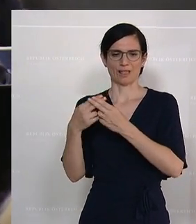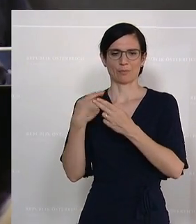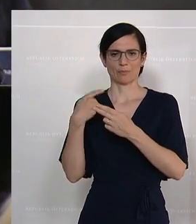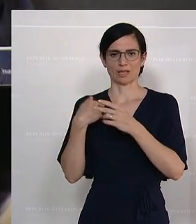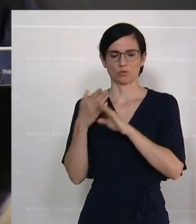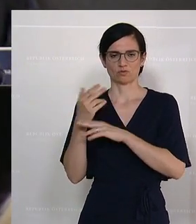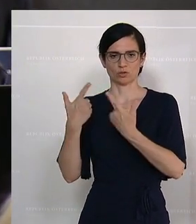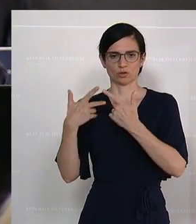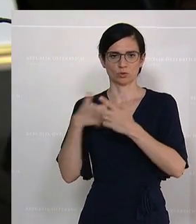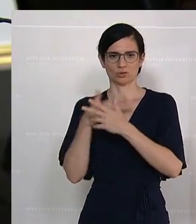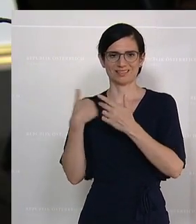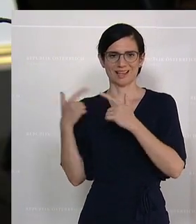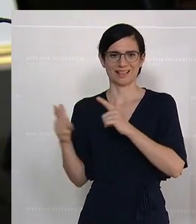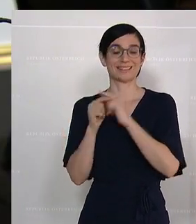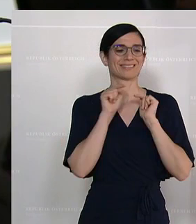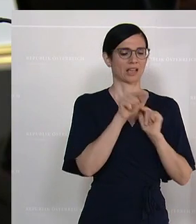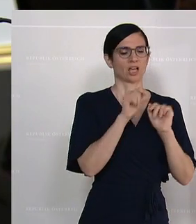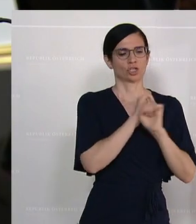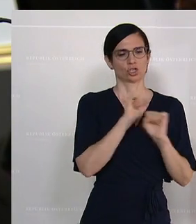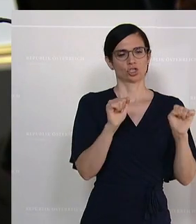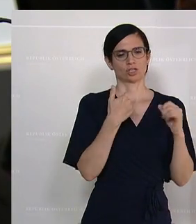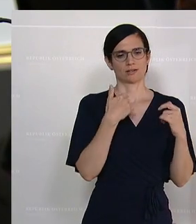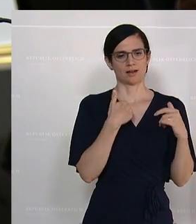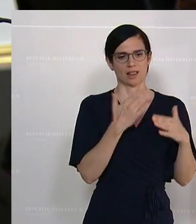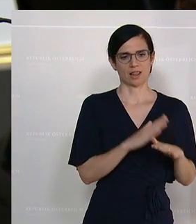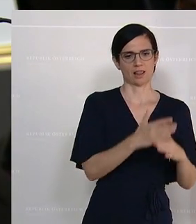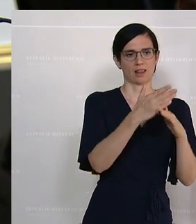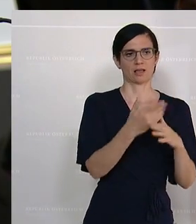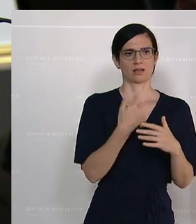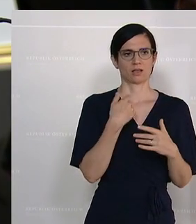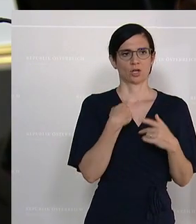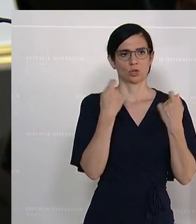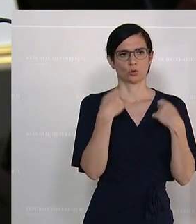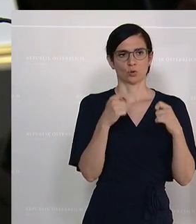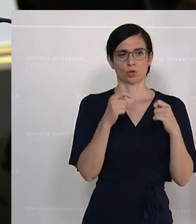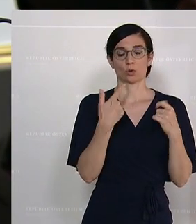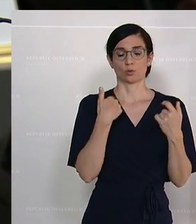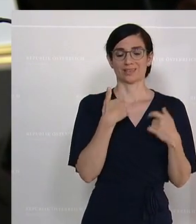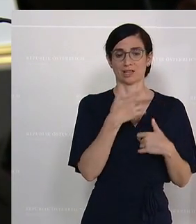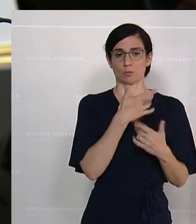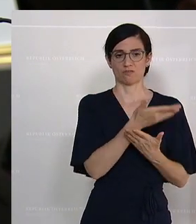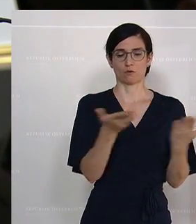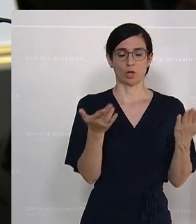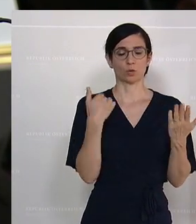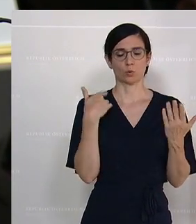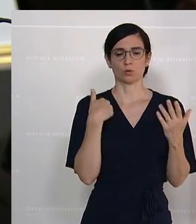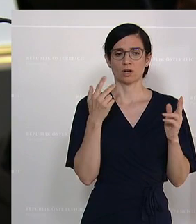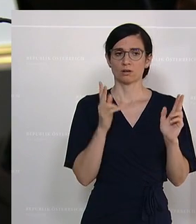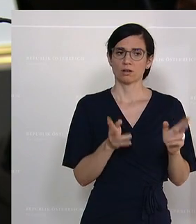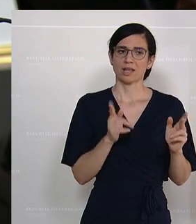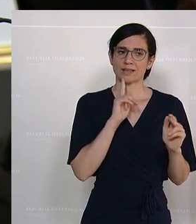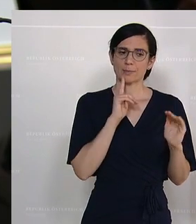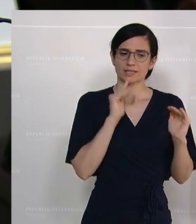menschen auch kurzfristig und rasch zu entlasten damit können wir teuerung in weiten teilen der bevölkerung großflächig stückweit